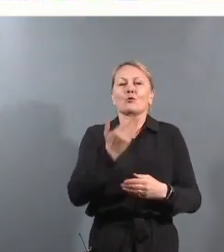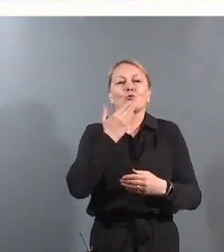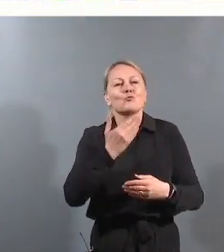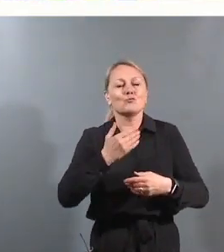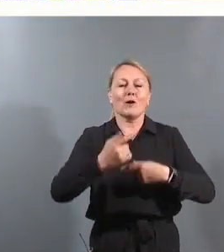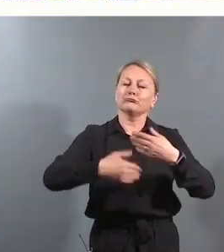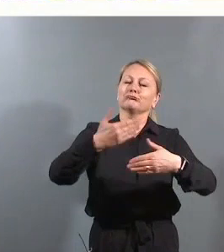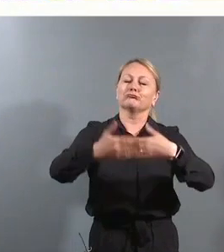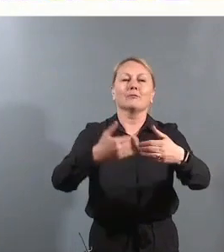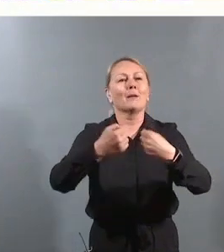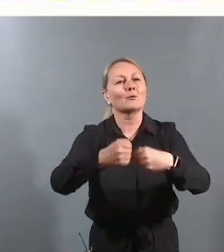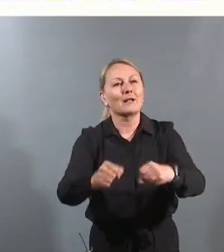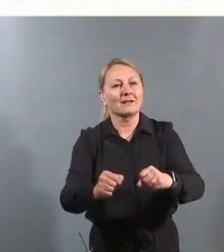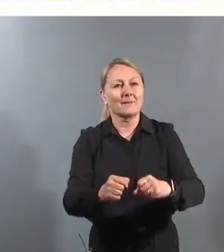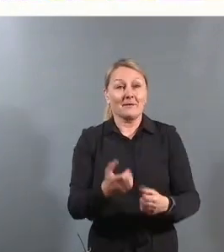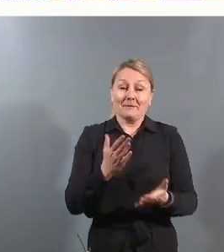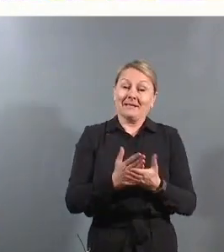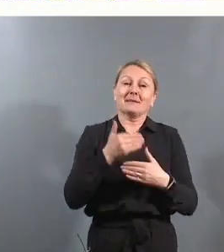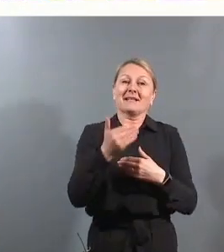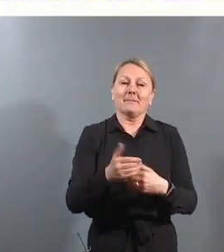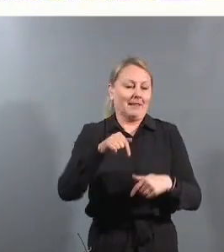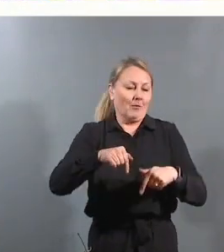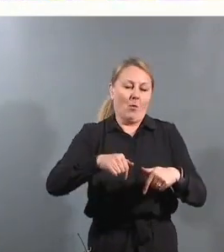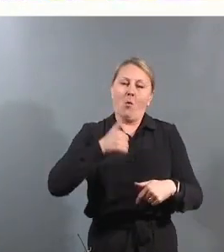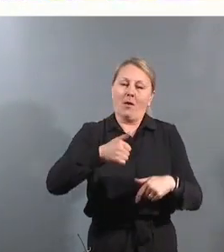være med på å bestemme en gang senere. Det blir ikke dette året her.